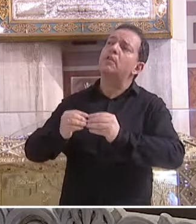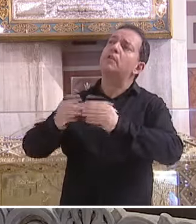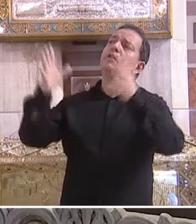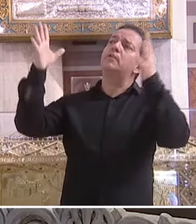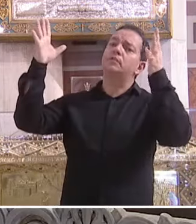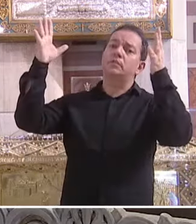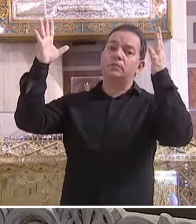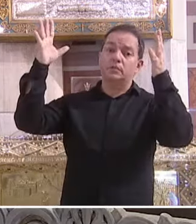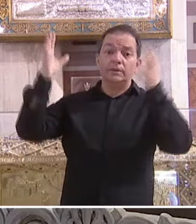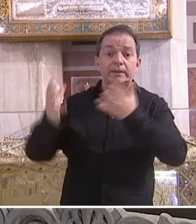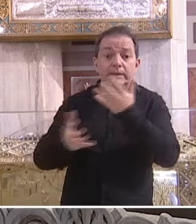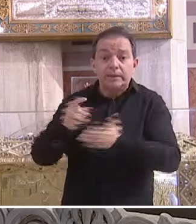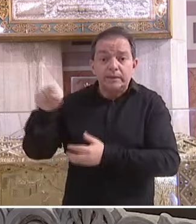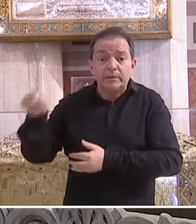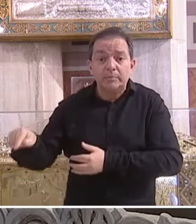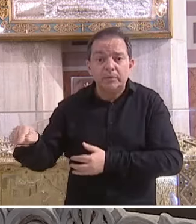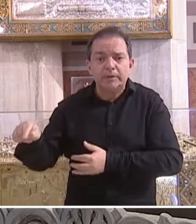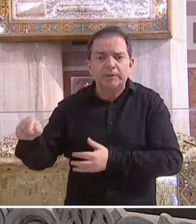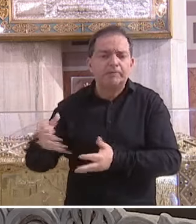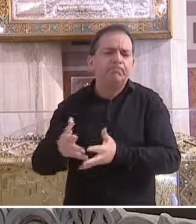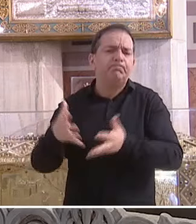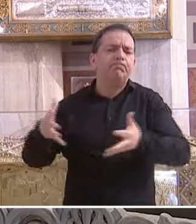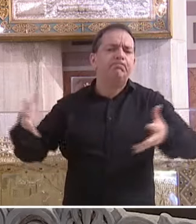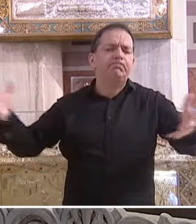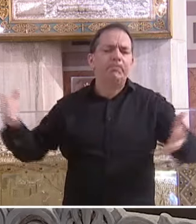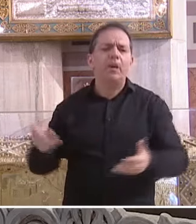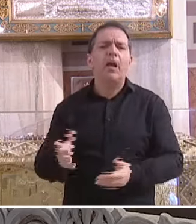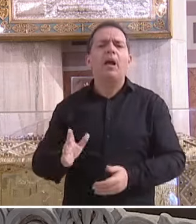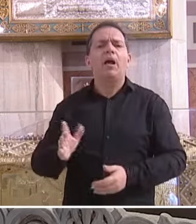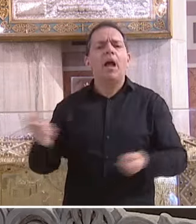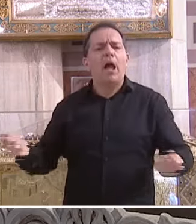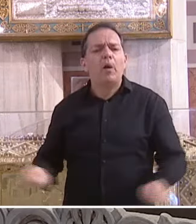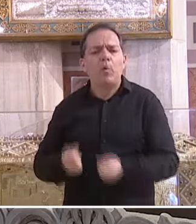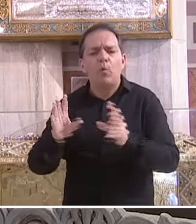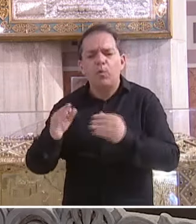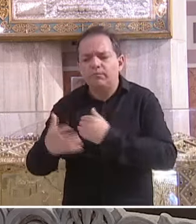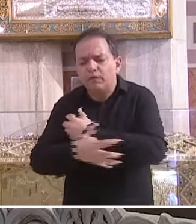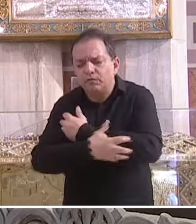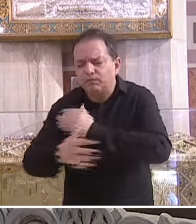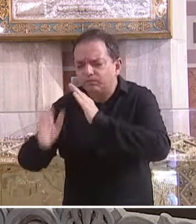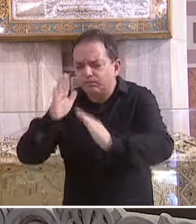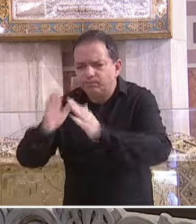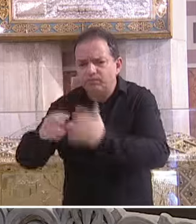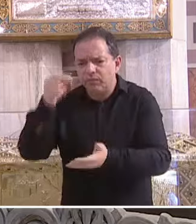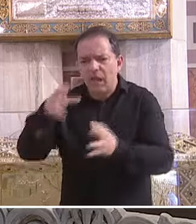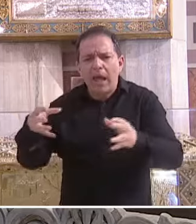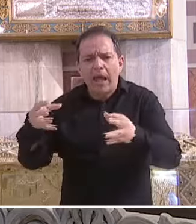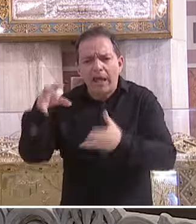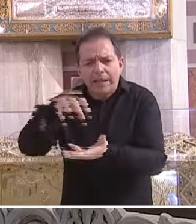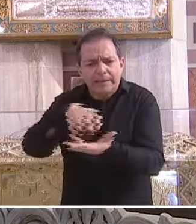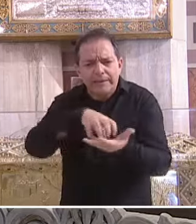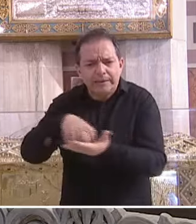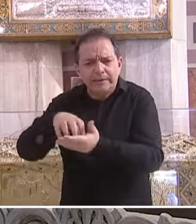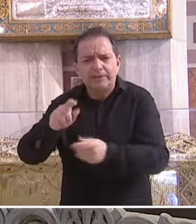σπουδαίο φιλανθρωπικό και κοινωνικό έργο. Ανακαίνισε τις εκκλησίες, καλλιέργησε